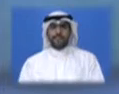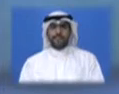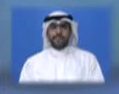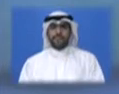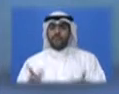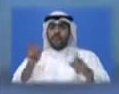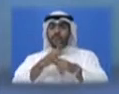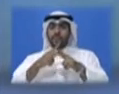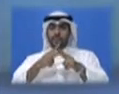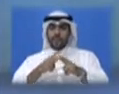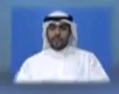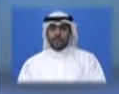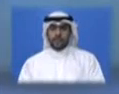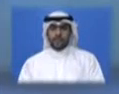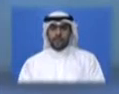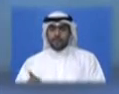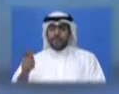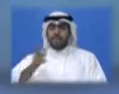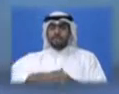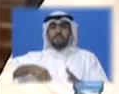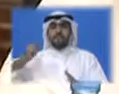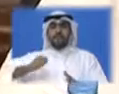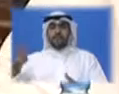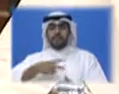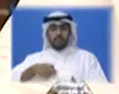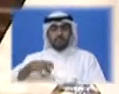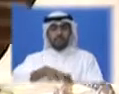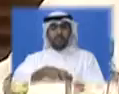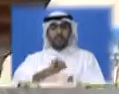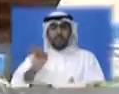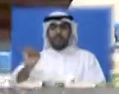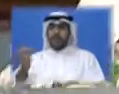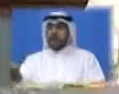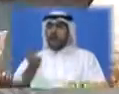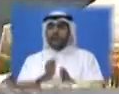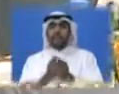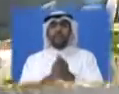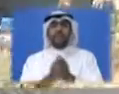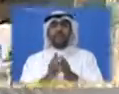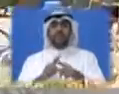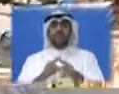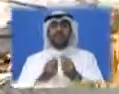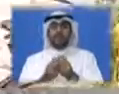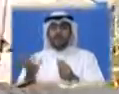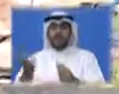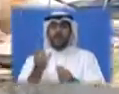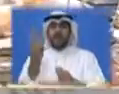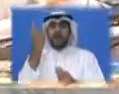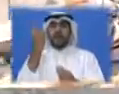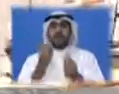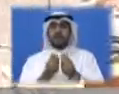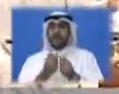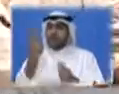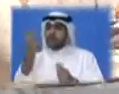من تلفزيون دولة الكويت. أهلا بكم. مجلس الوزراء يقرر سحب الجنسية من 11 شخصا وفقد الجنسية من